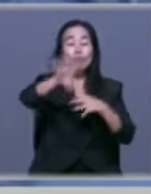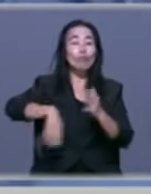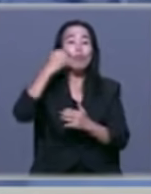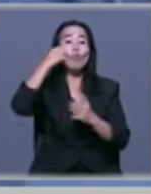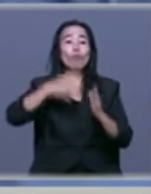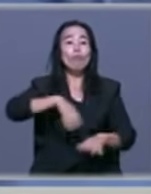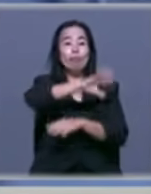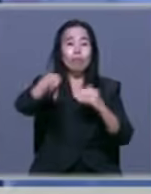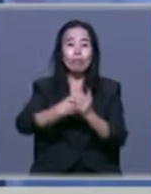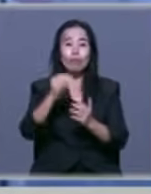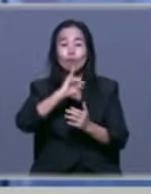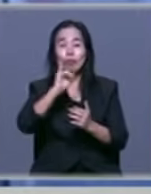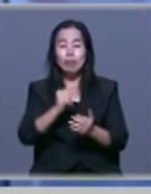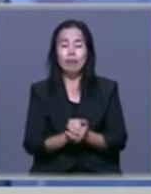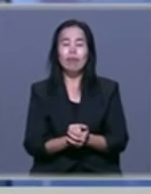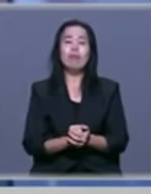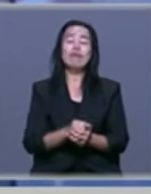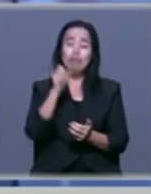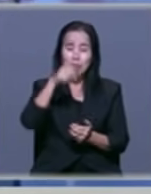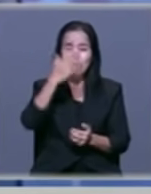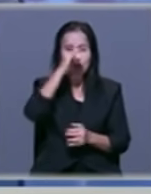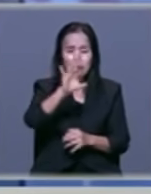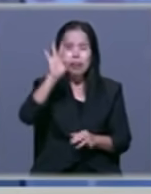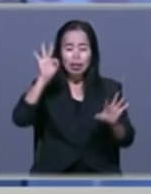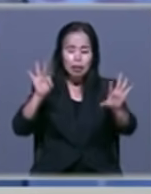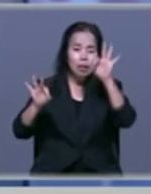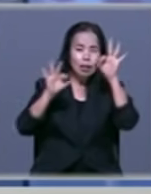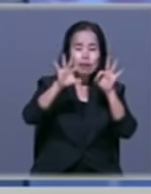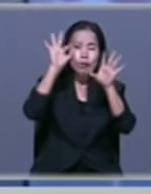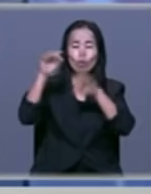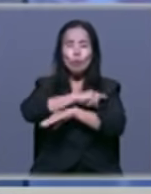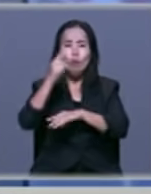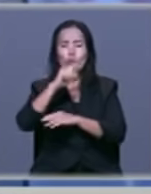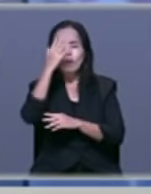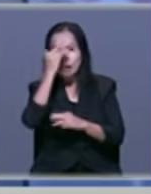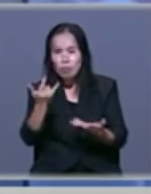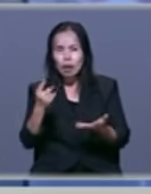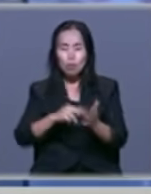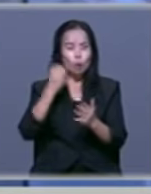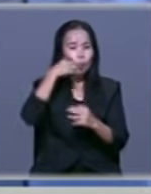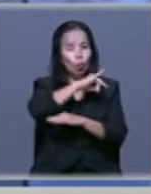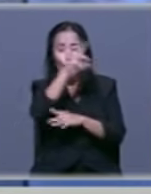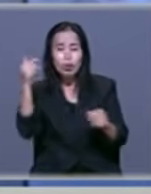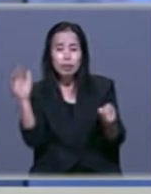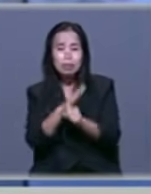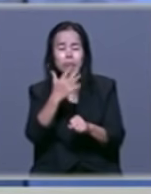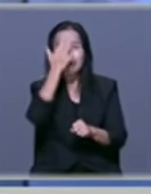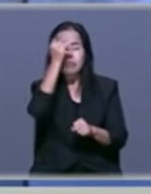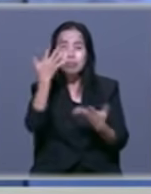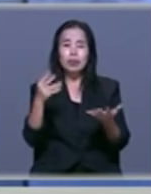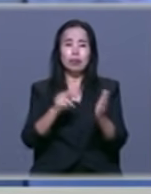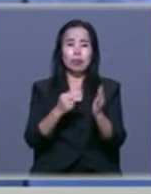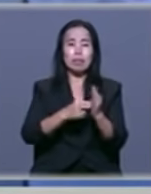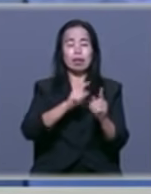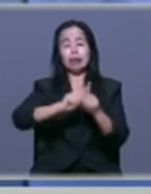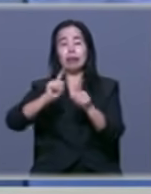รายการแล้ว คือมันเกือบเหมือนกับบอกว่ามันมีแบบคล้ายๆกับว่ามันเหมือนจะโดนเกือบทุกวันเกือบโดนทุกรายการแต่ทำ